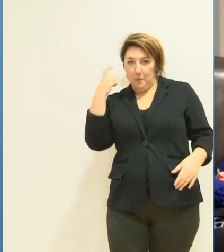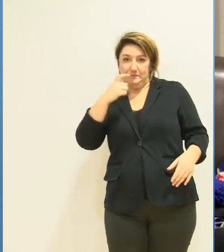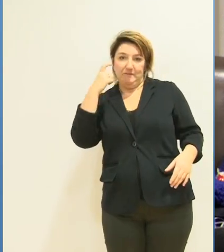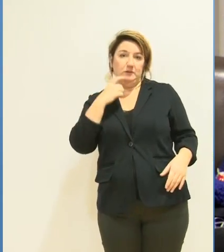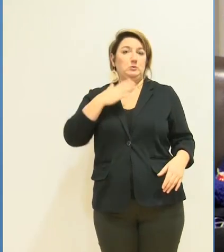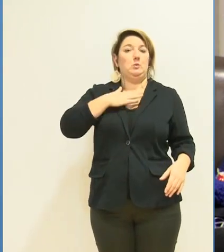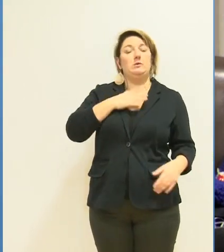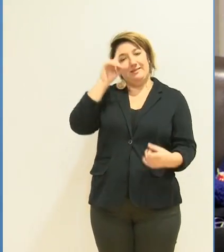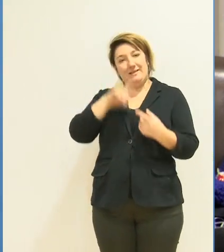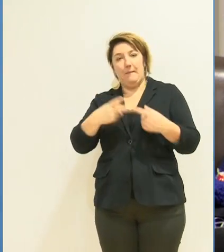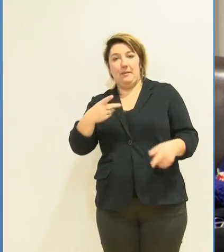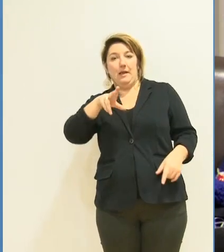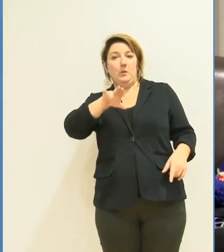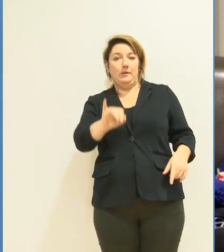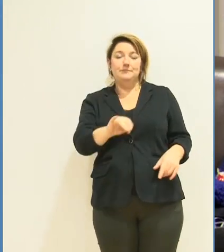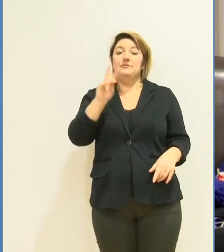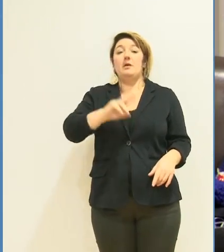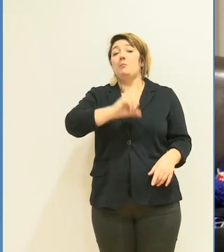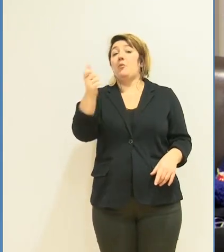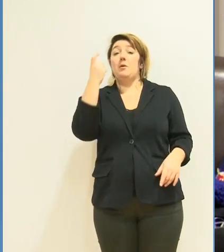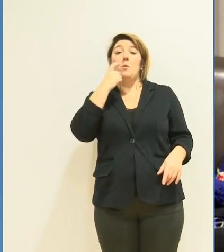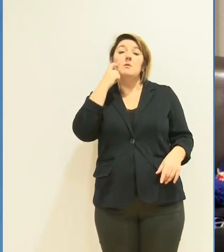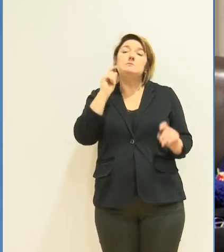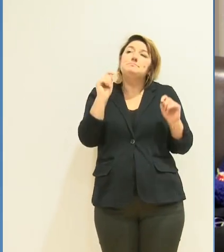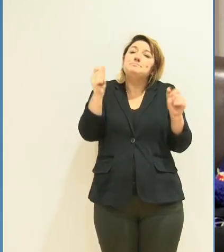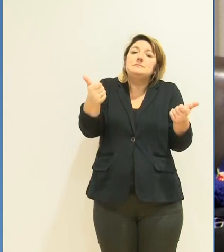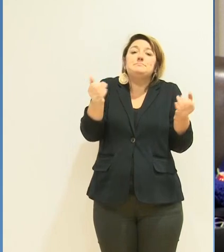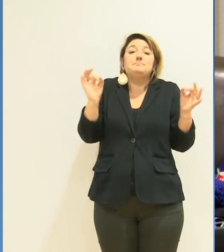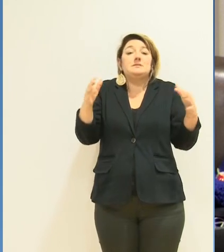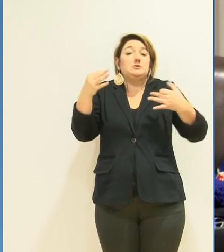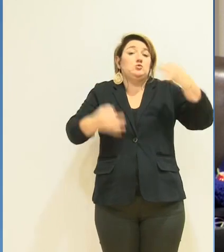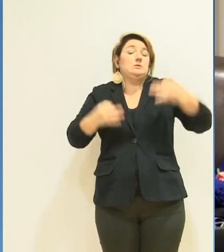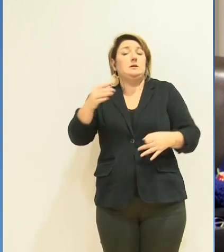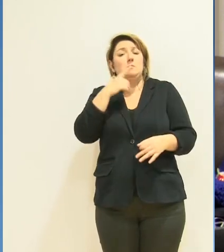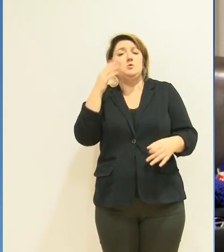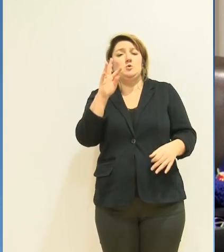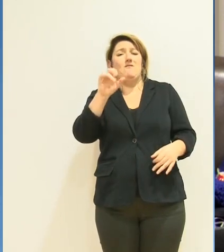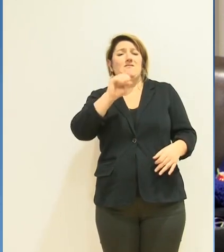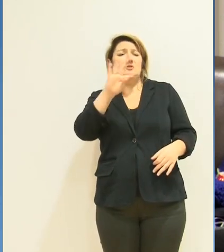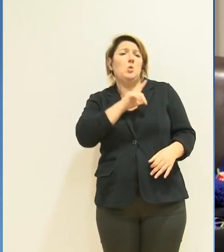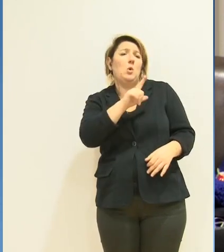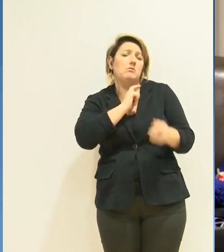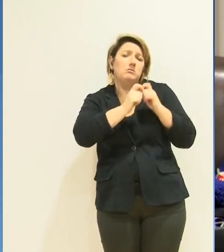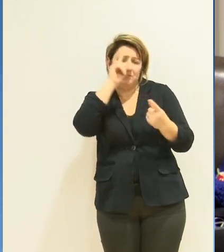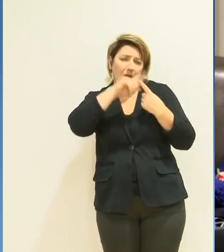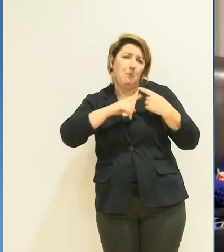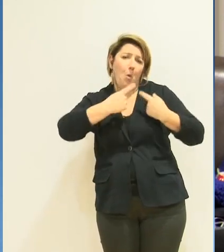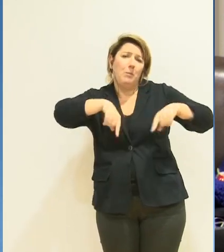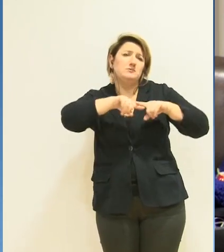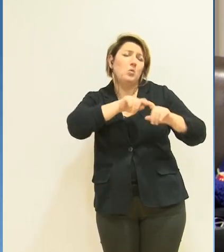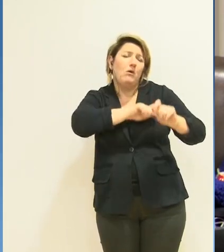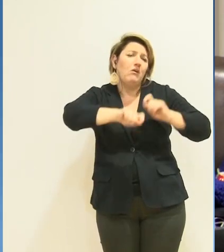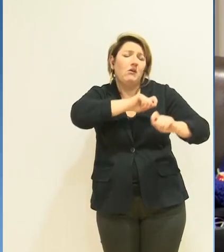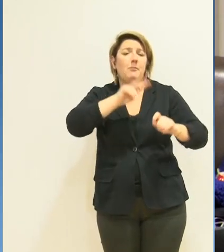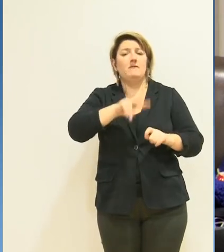la première observation est de nature presque un petit peu juridique on en avait parlé en commission mais ce fristot mais c'est vrai que j'ai re liste et le nombre de documents